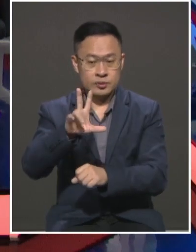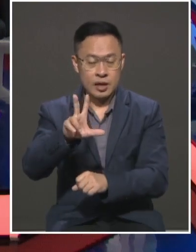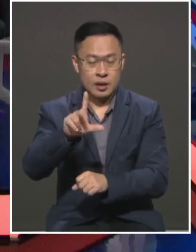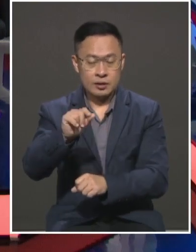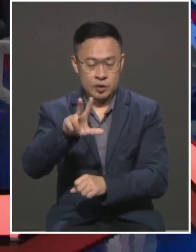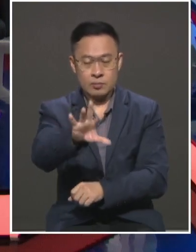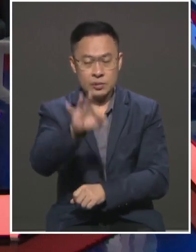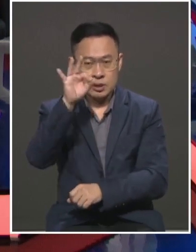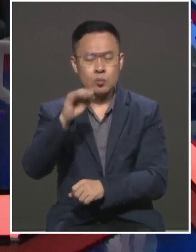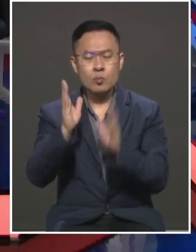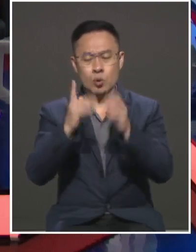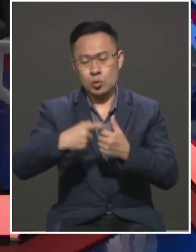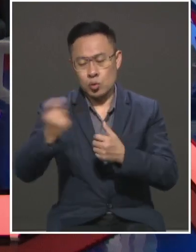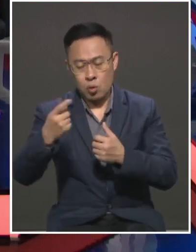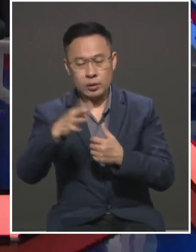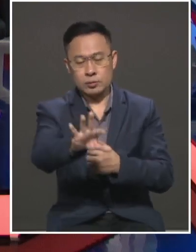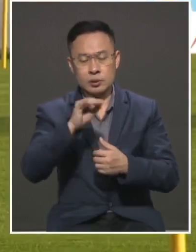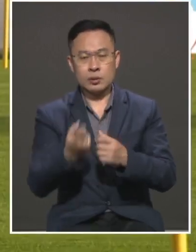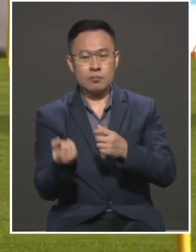รเตียตระกูลนั้นถอนตัวออกไปครับ